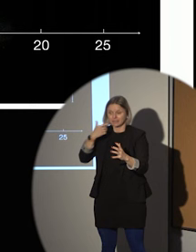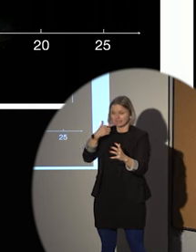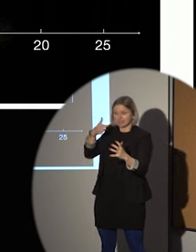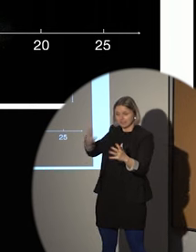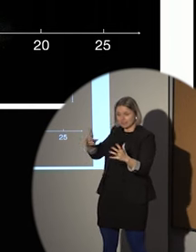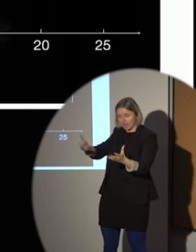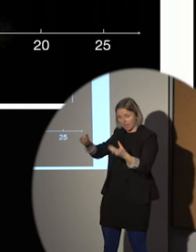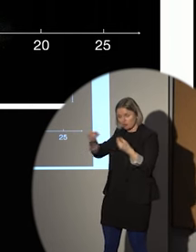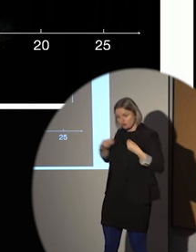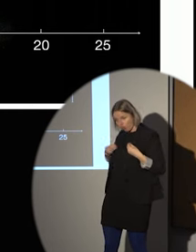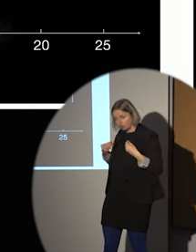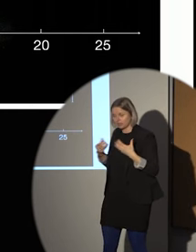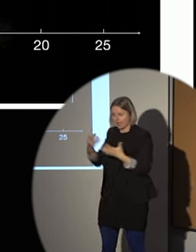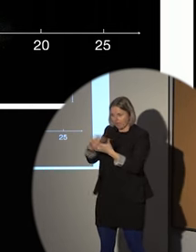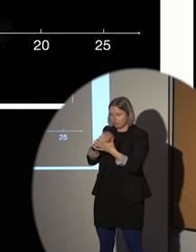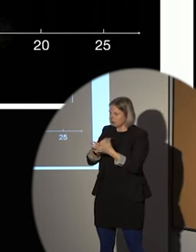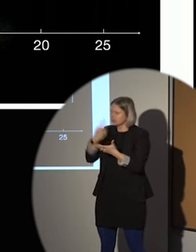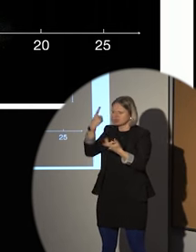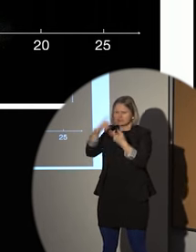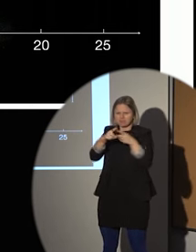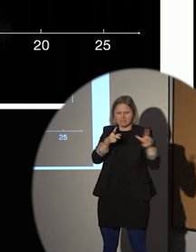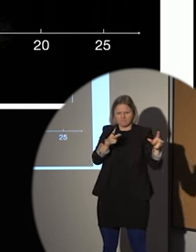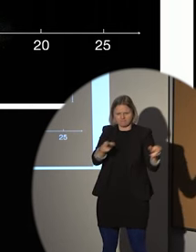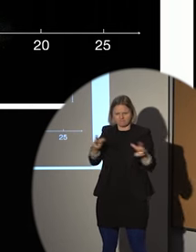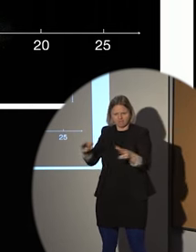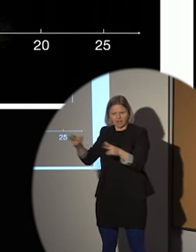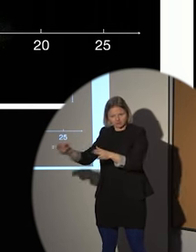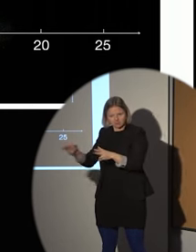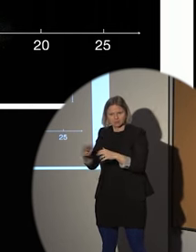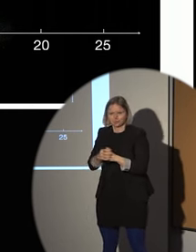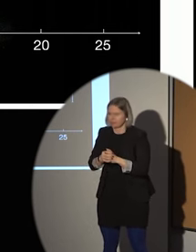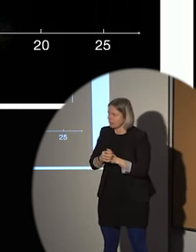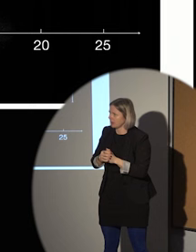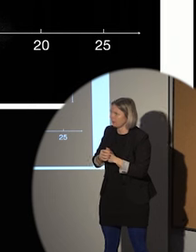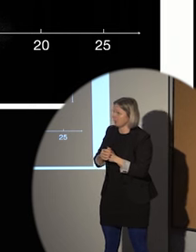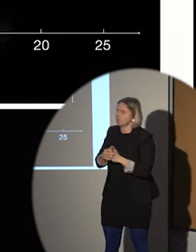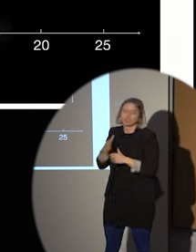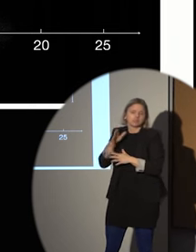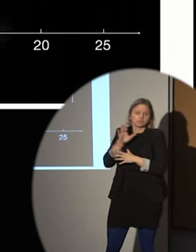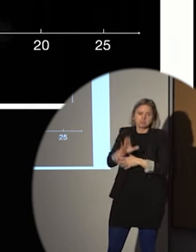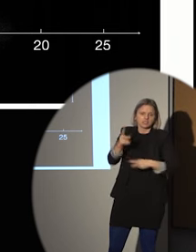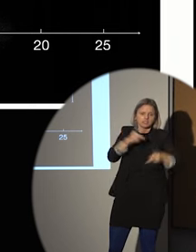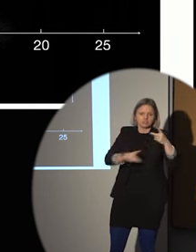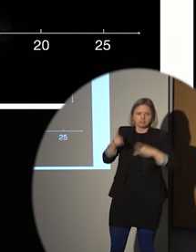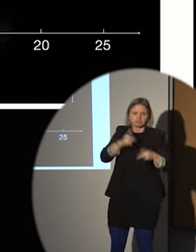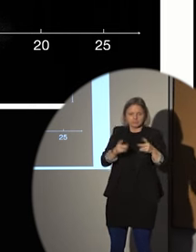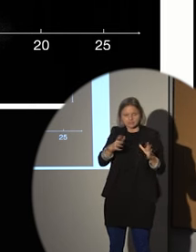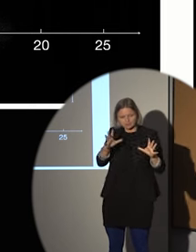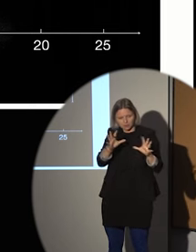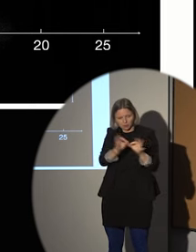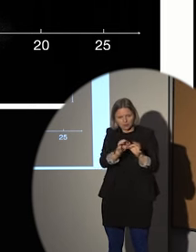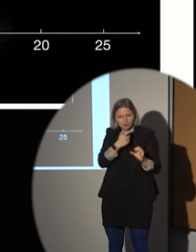phases. Alors pourquoi c'est important cet espace des phases ? L'espace des phases, que ce soit en physique quantique, que ce soit en physique newtonienne et en physique